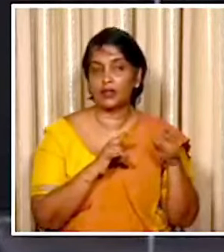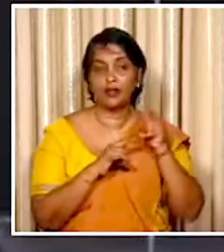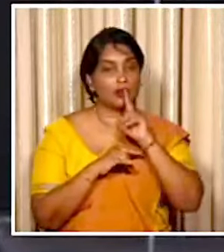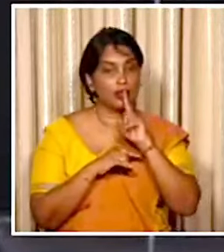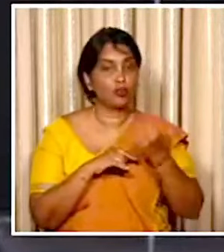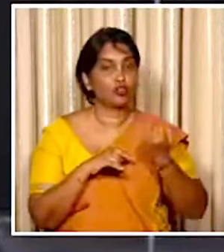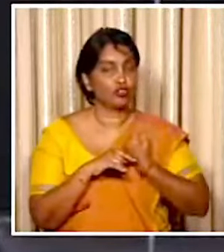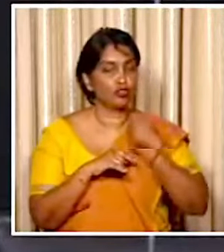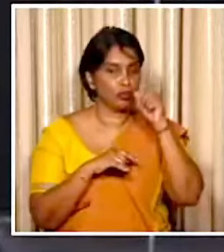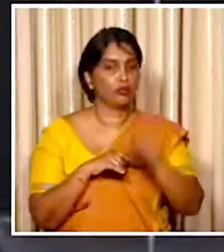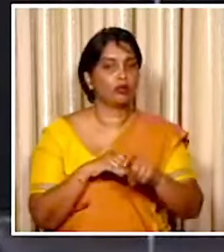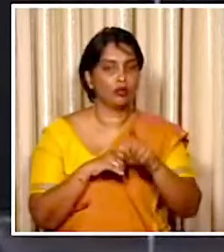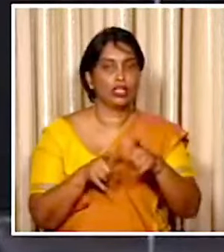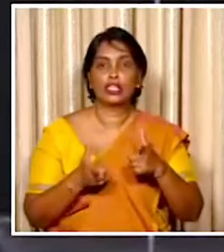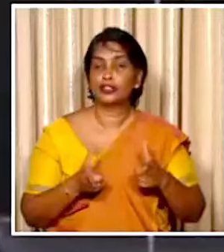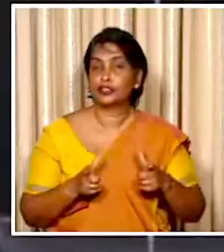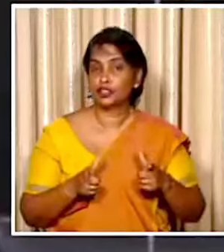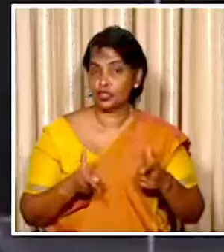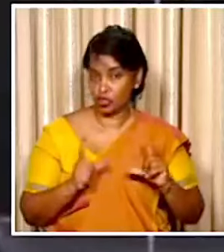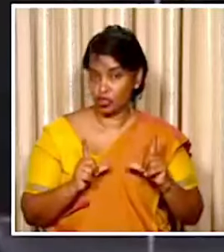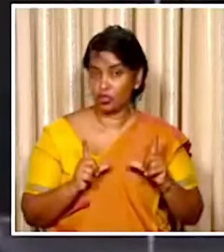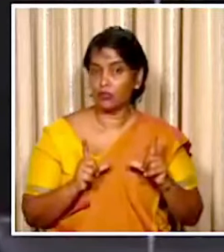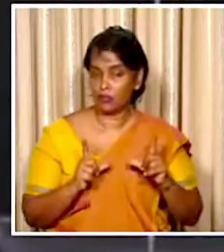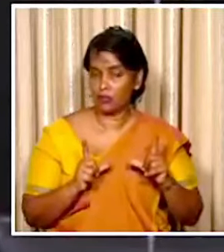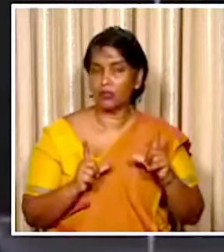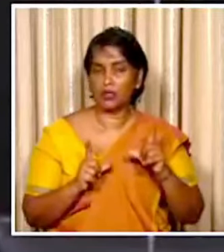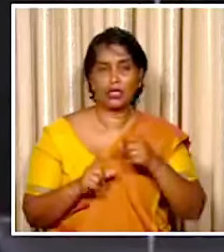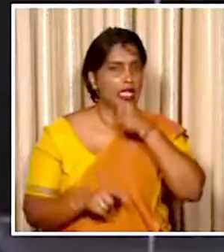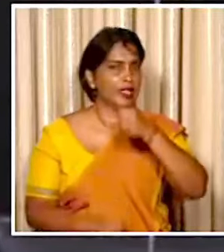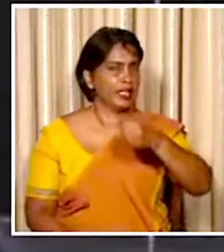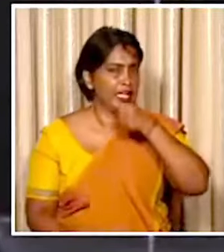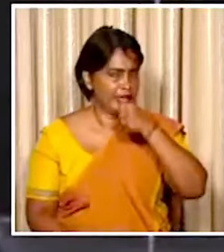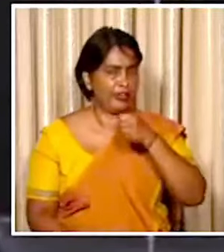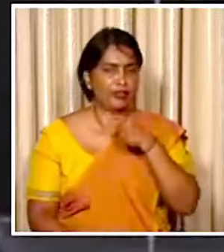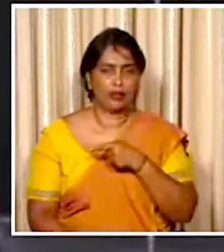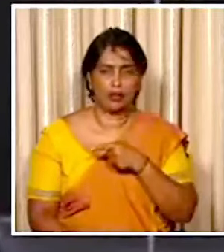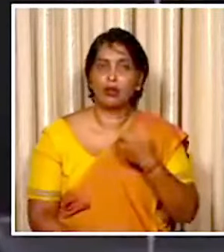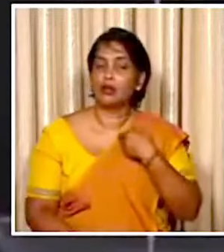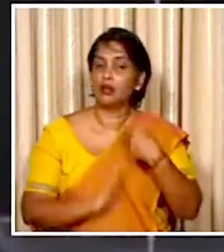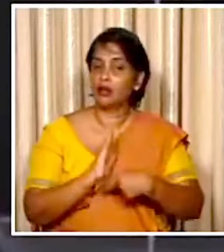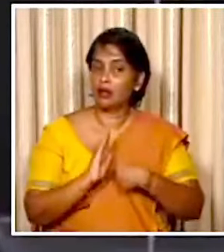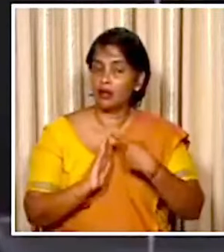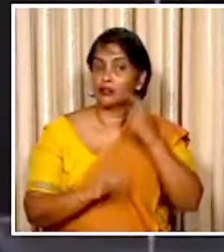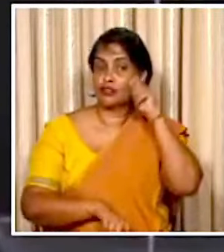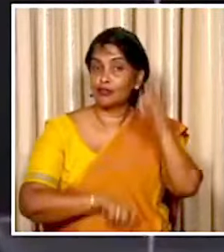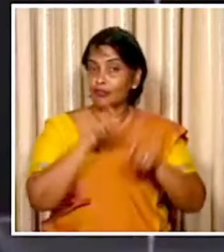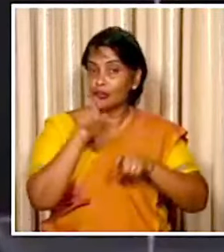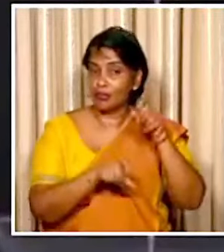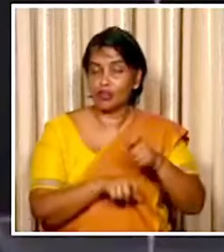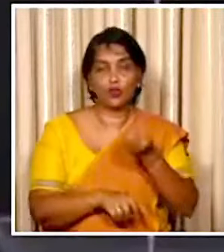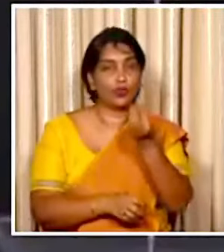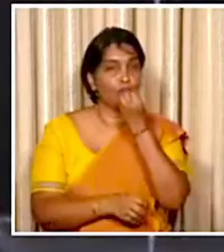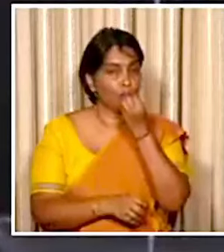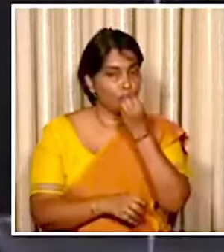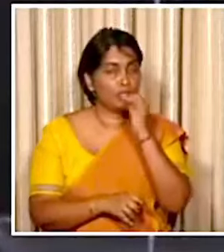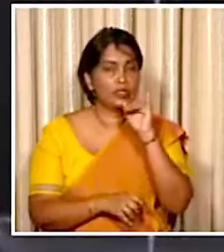වෙච්ච වෛද්‍යවරයා එක්තරා YouTube නාලිකාවක් එක්ක කරපු සංවාදයකදී අපේ රටේ පාරිභෝගික ජනතාව පරිභෝජනයට